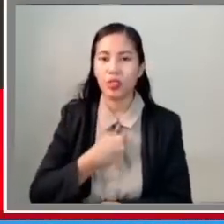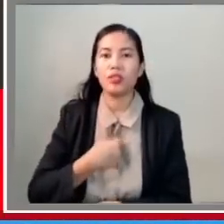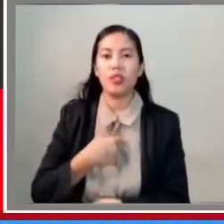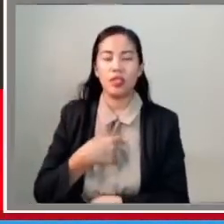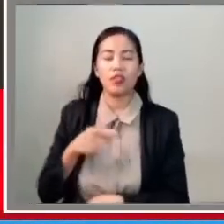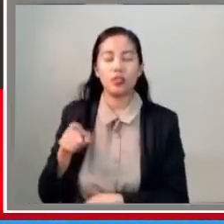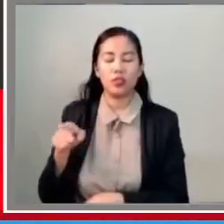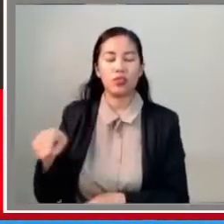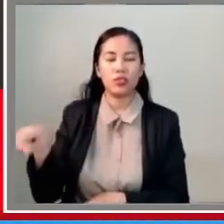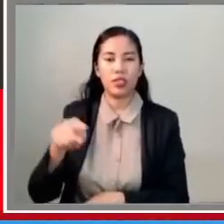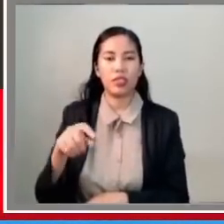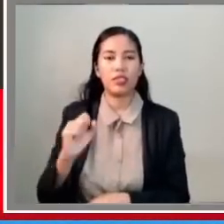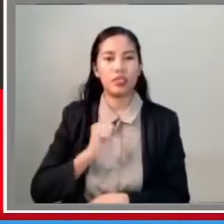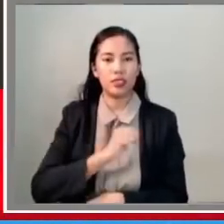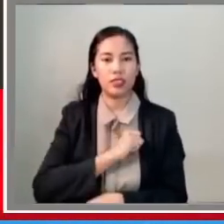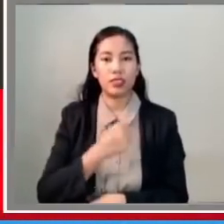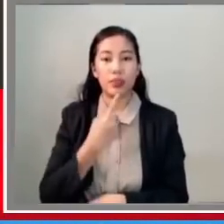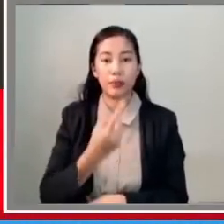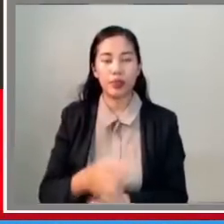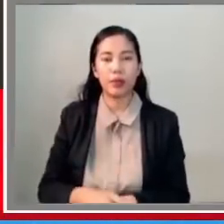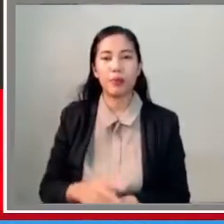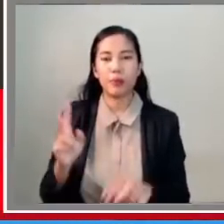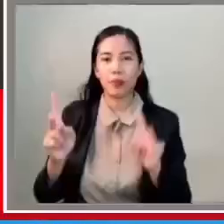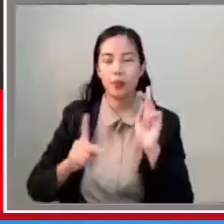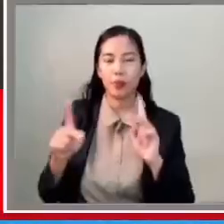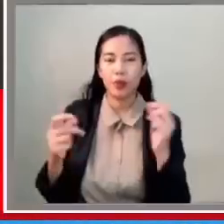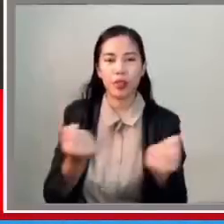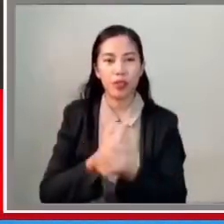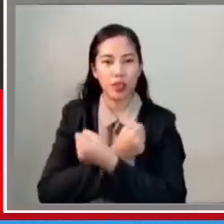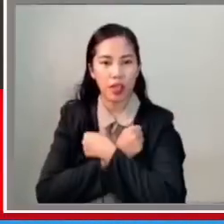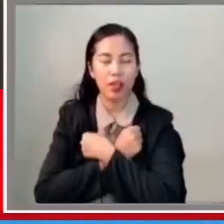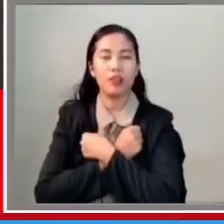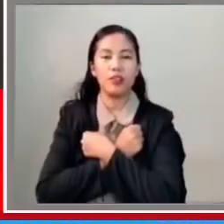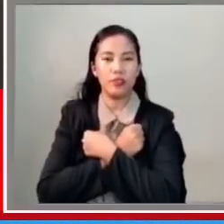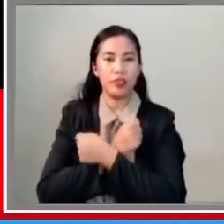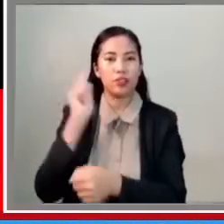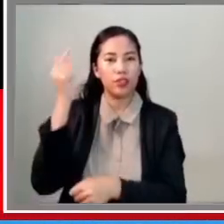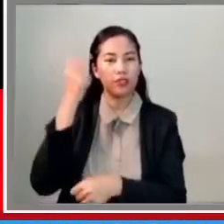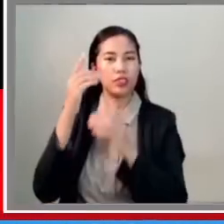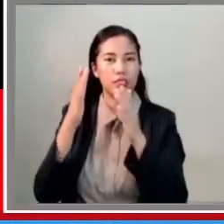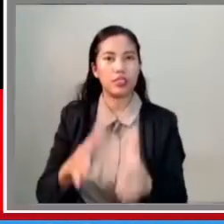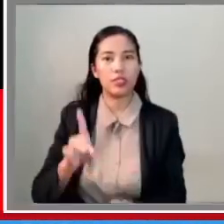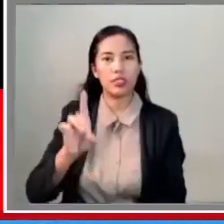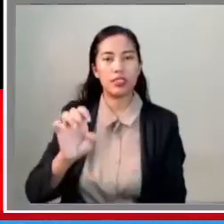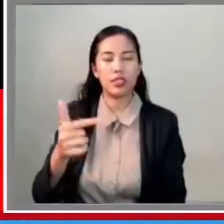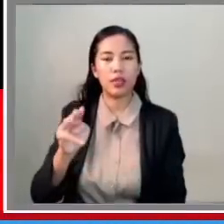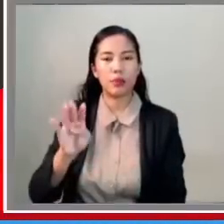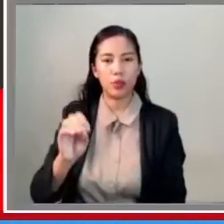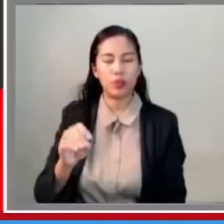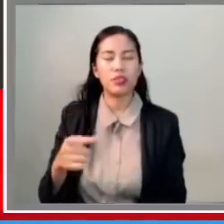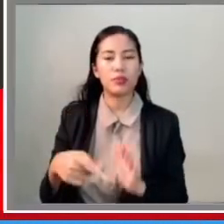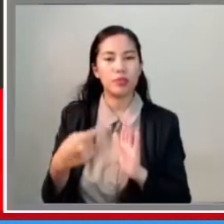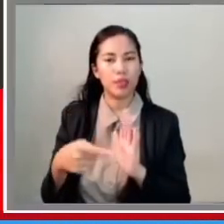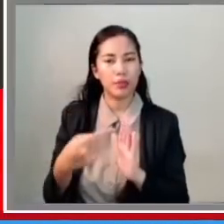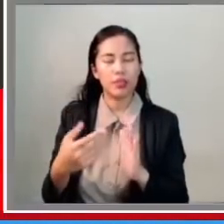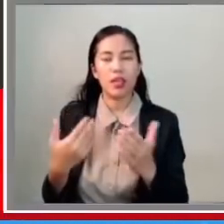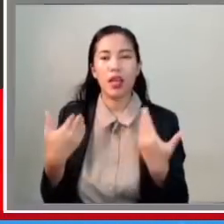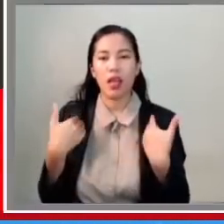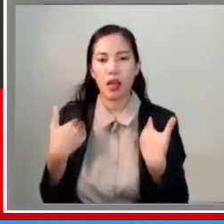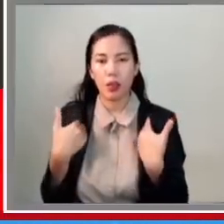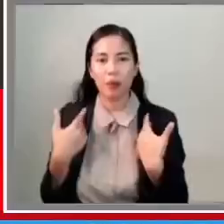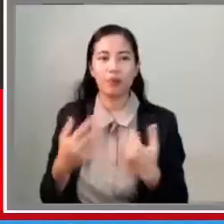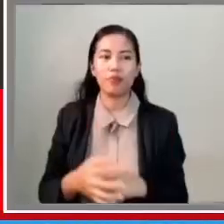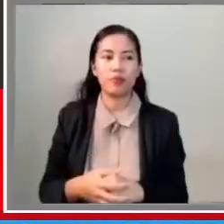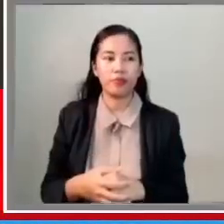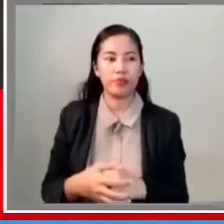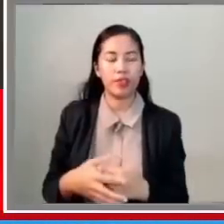ng pagmamahal ng mga taga-Negros Oriental sa kanyang asawa na si Governor Digamo kaya minsan may mga nagsasabing ganoong bagay. Pero